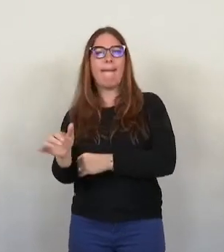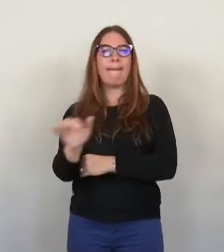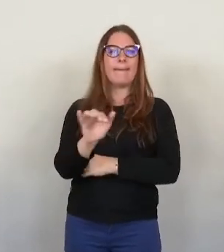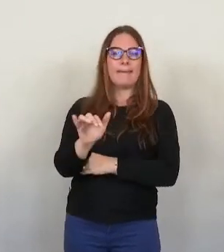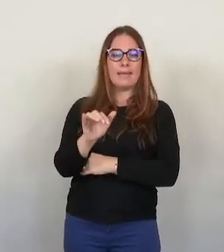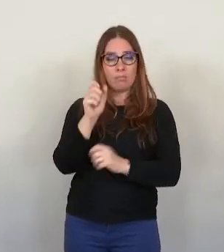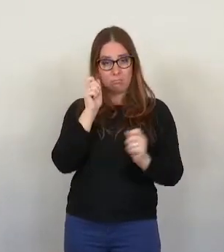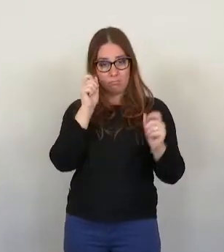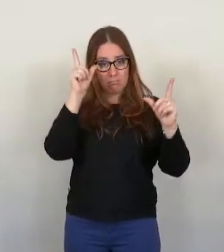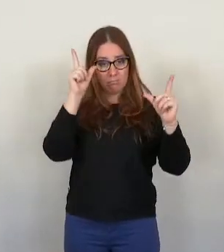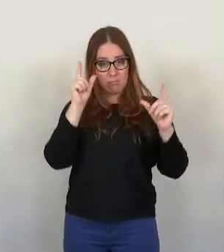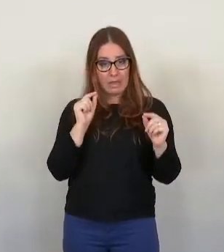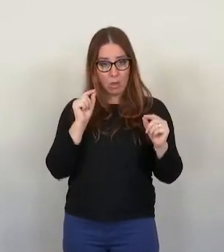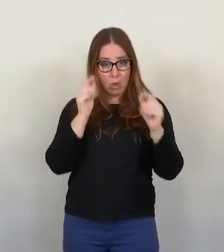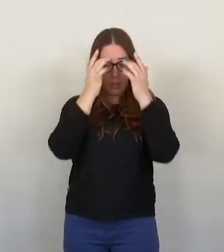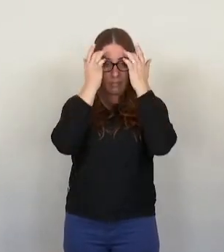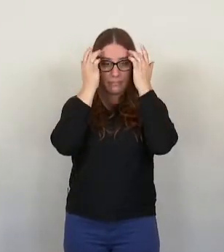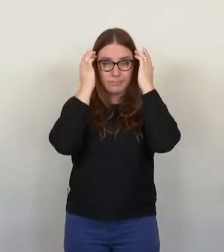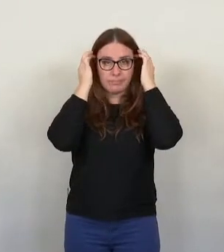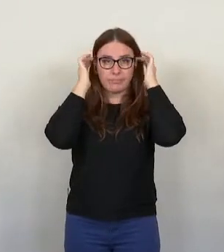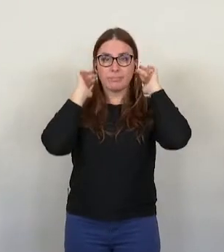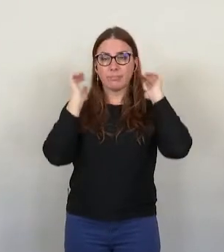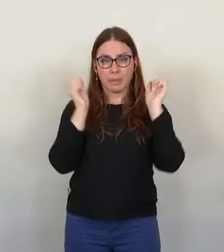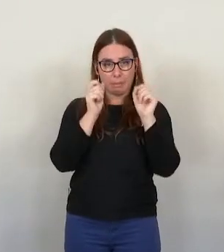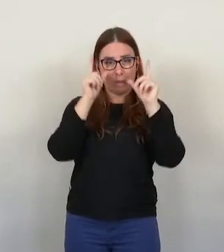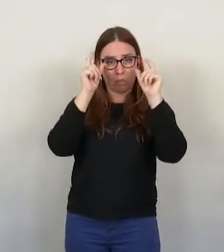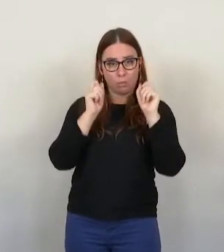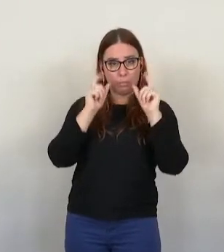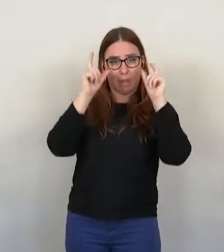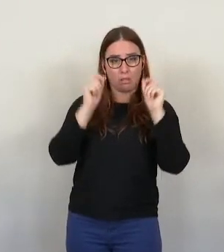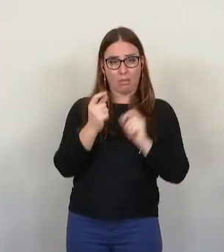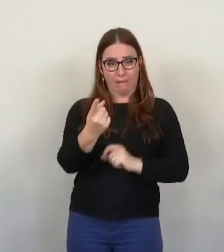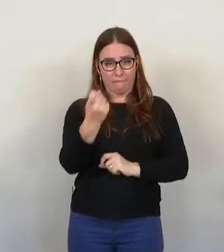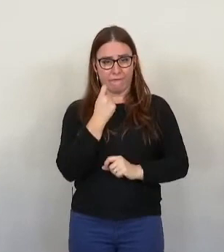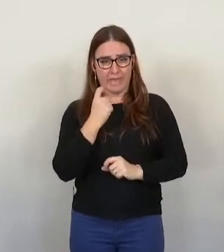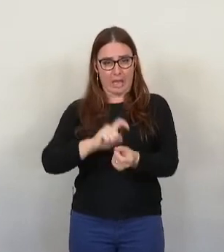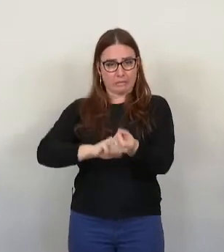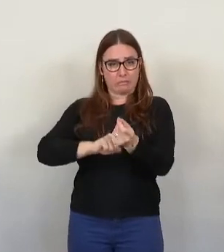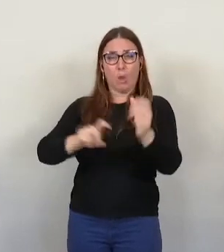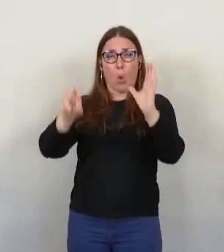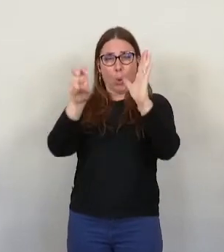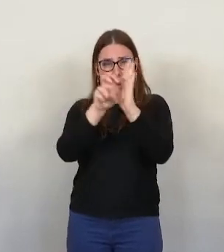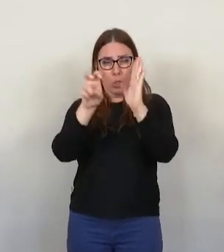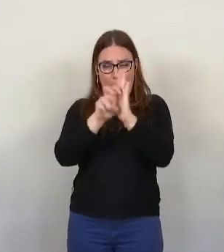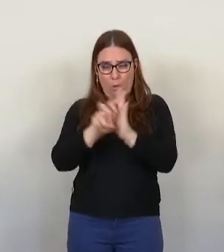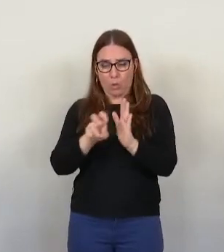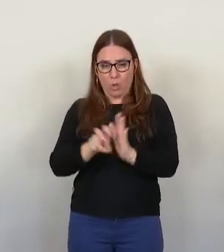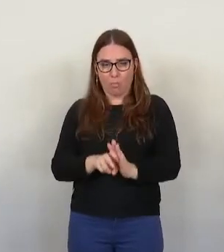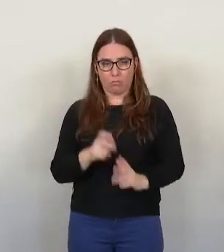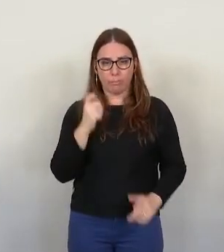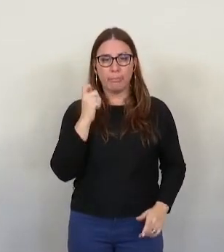je m'étonne du faible nombre d'entreprises grenobloises présentes dans ces marchés.